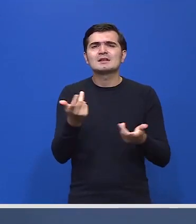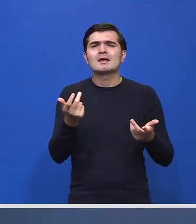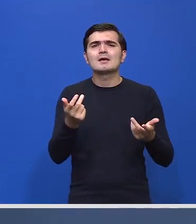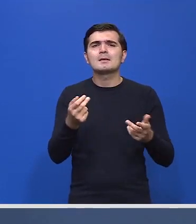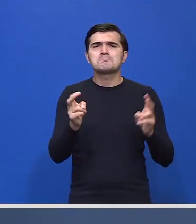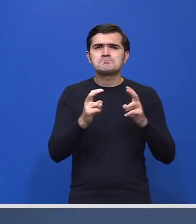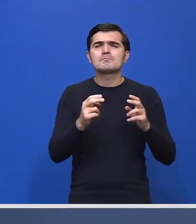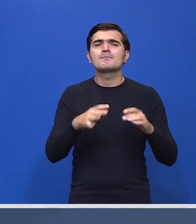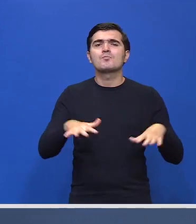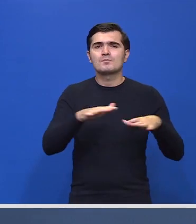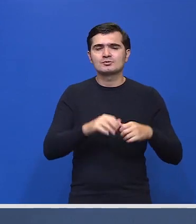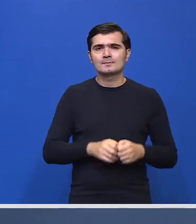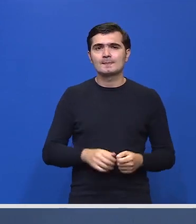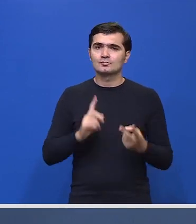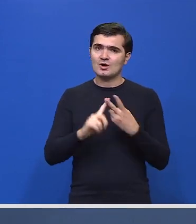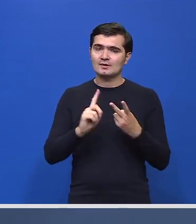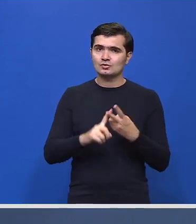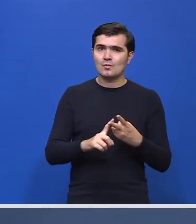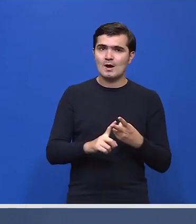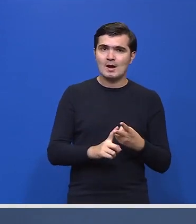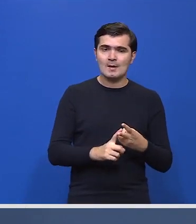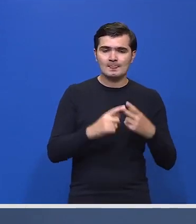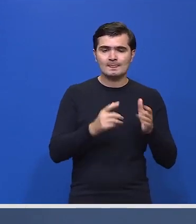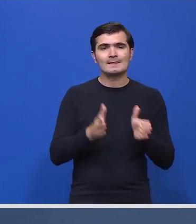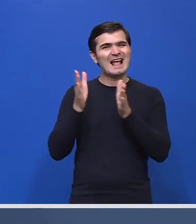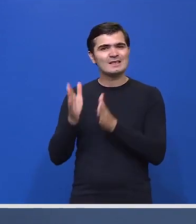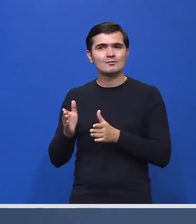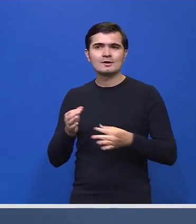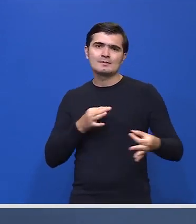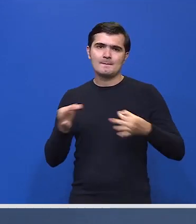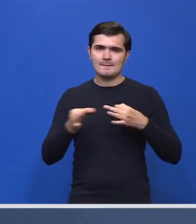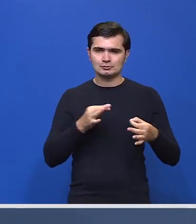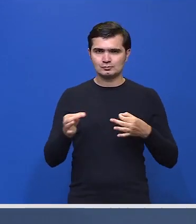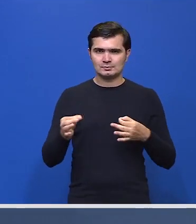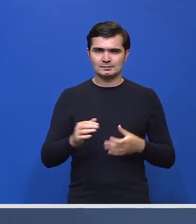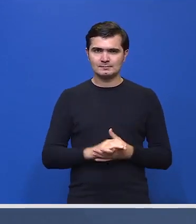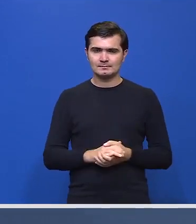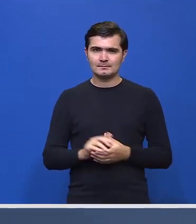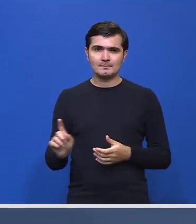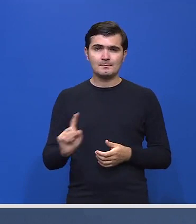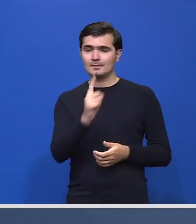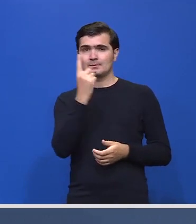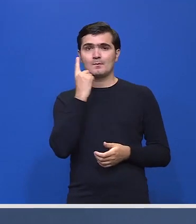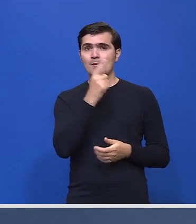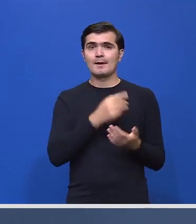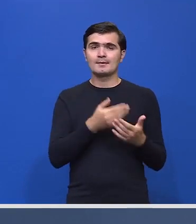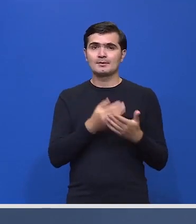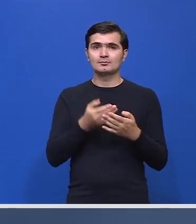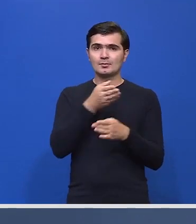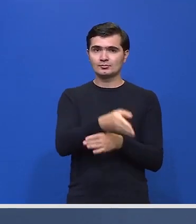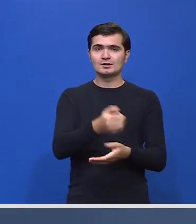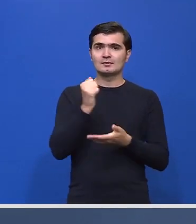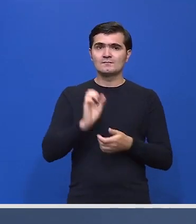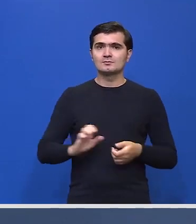o a doua categorie de măsuri în premieră pentru ceea ce înseamnă accesarea de fonduri